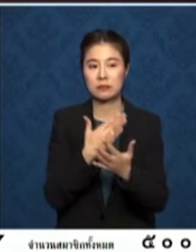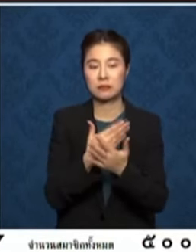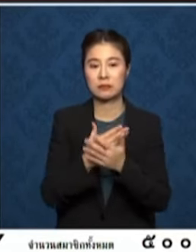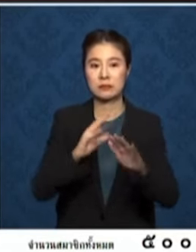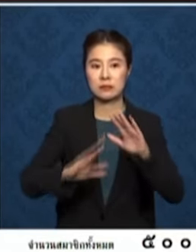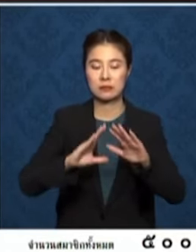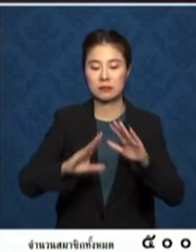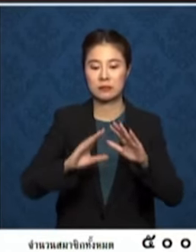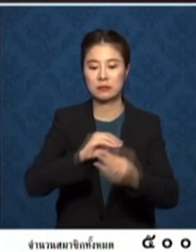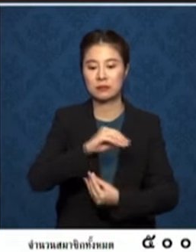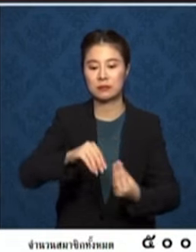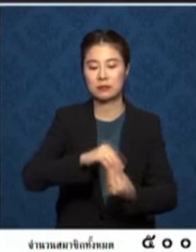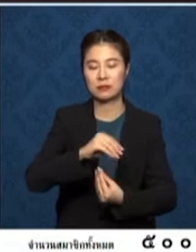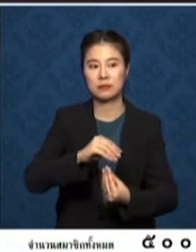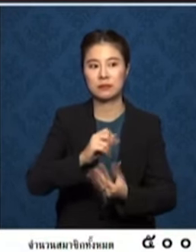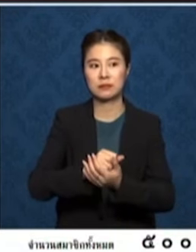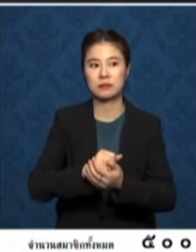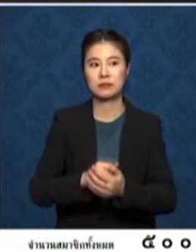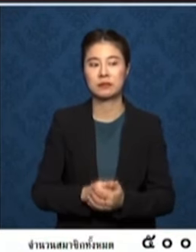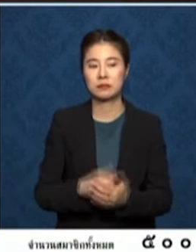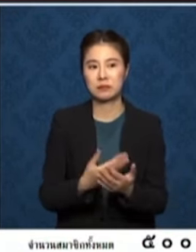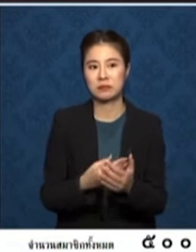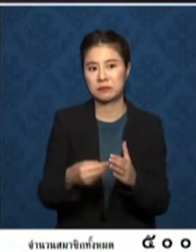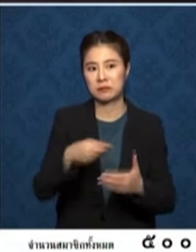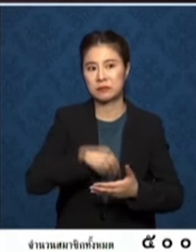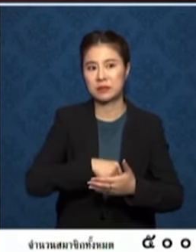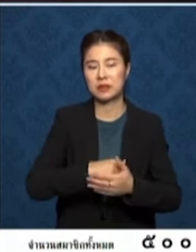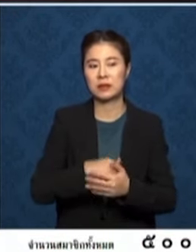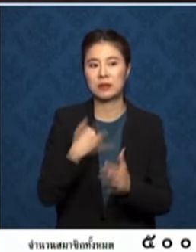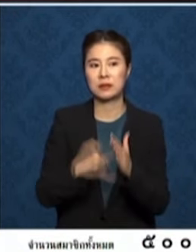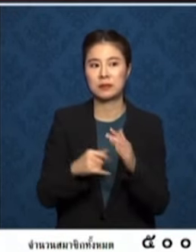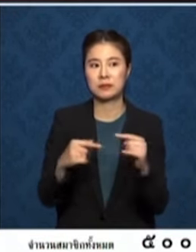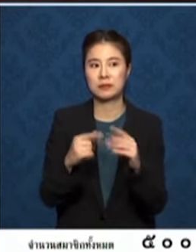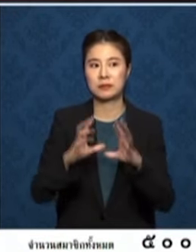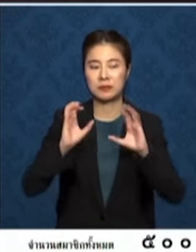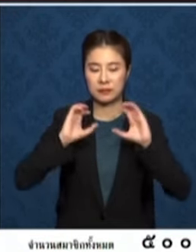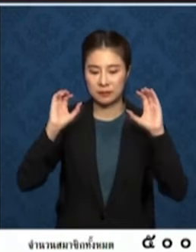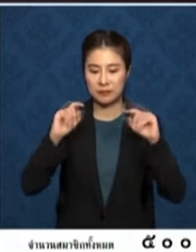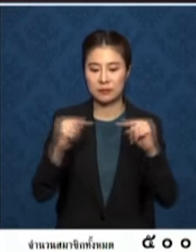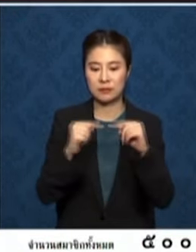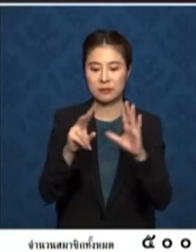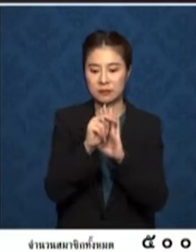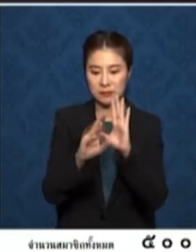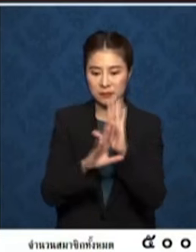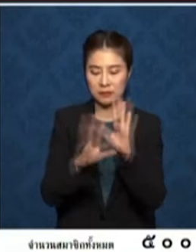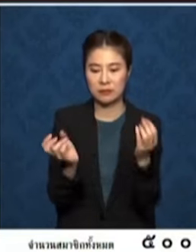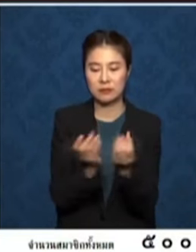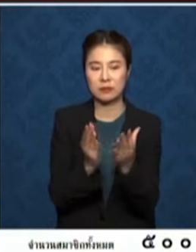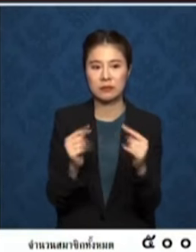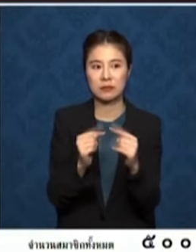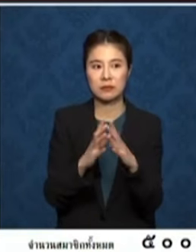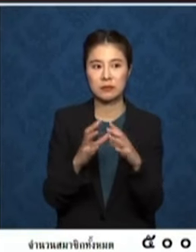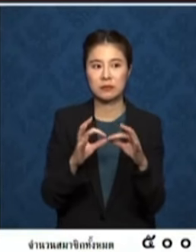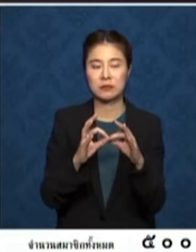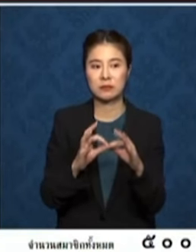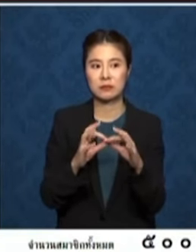นที่พิพลาณนึจากหลัจากประมาการารายได้ไปแล้วรัฐบานได้ออกนโยบายที่จะกระทบกับรายได้ของรัฐ